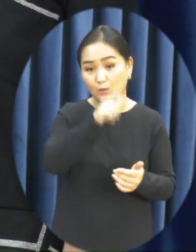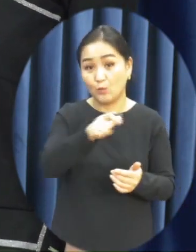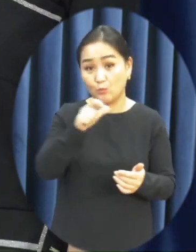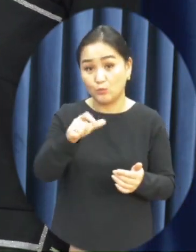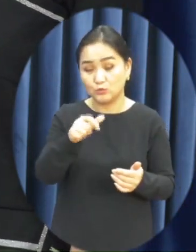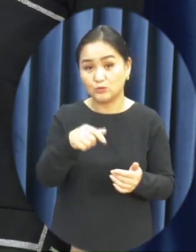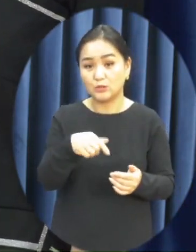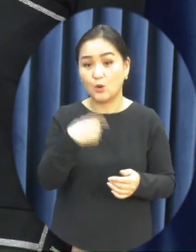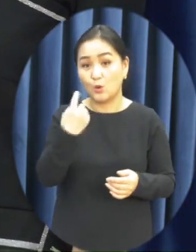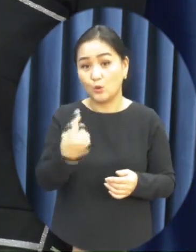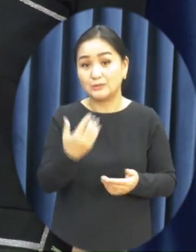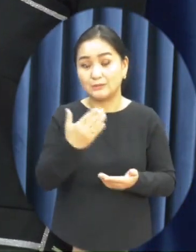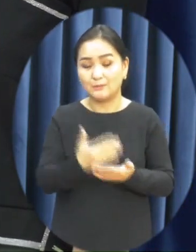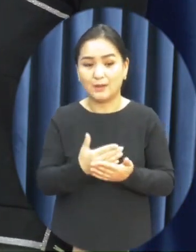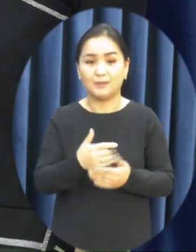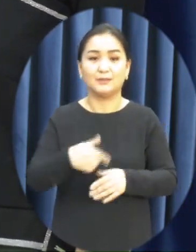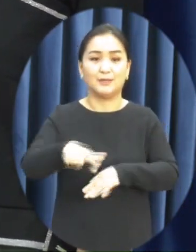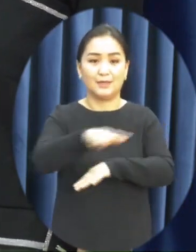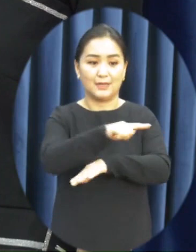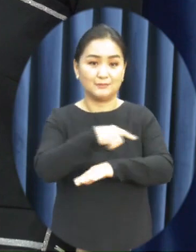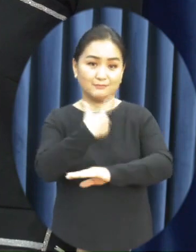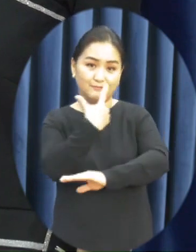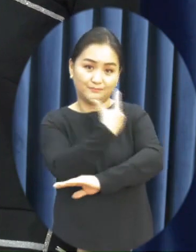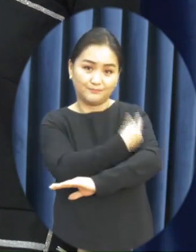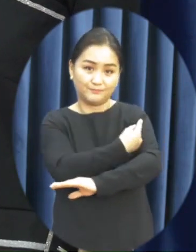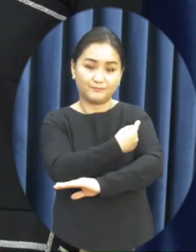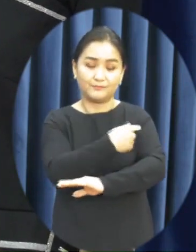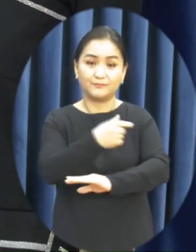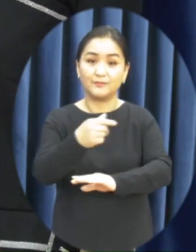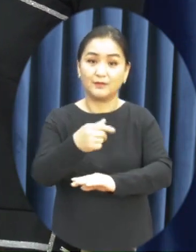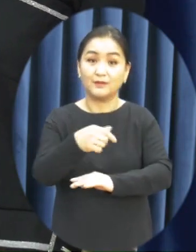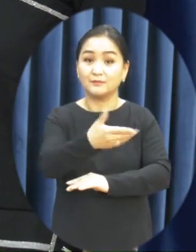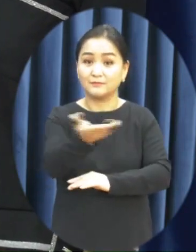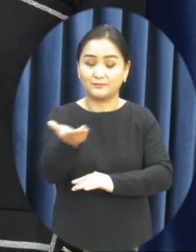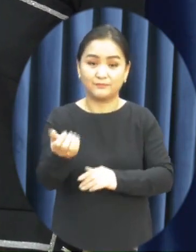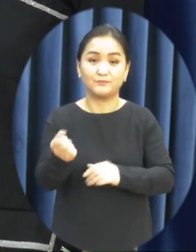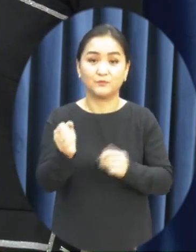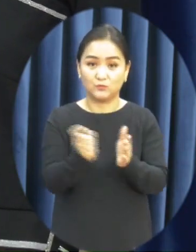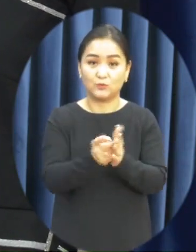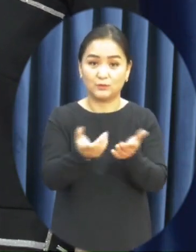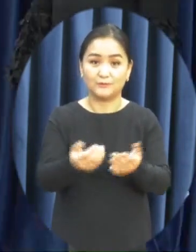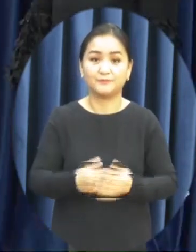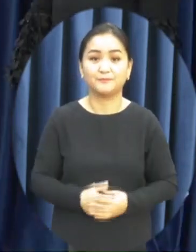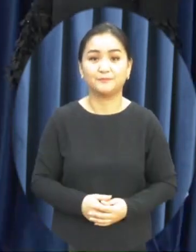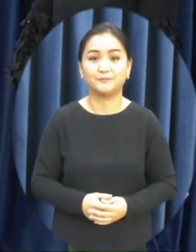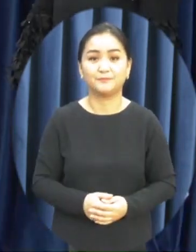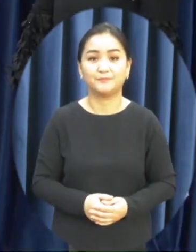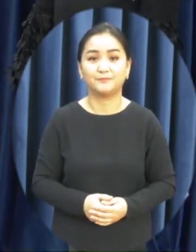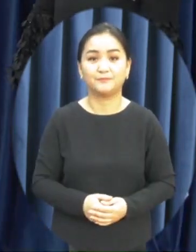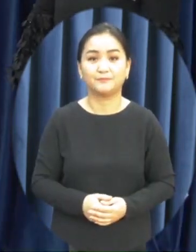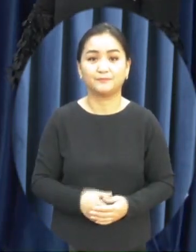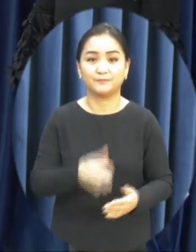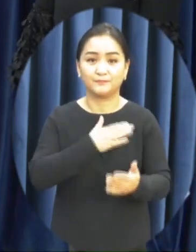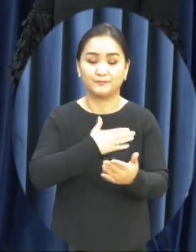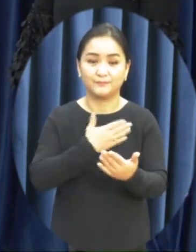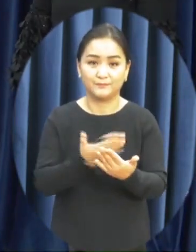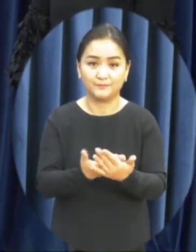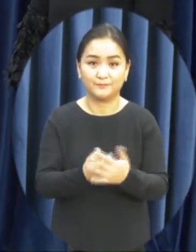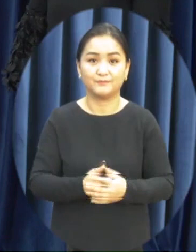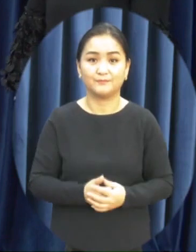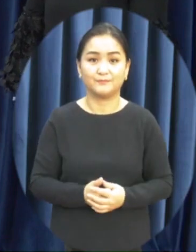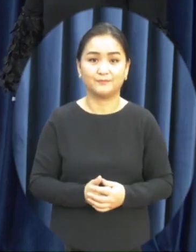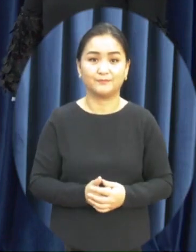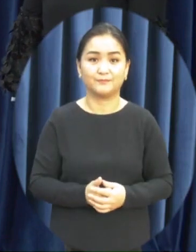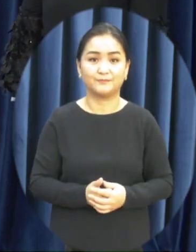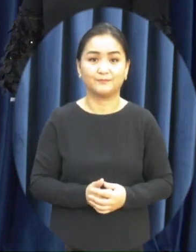ཁནས ཁུམ ཁས འདྲ བདའི མམནས ཁེ ཐེནས སྡོདམ ཡོད རེདམ འདོ རྷྱུལ དཔོ དཔོ